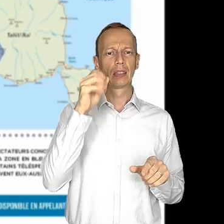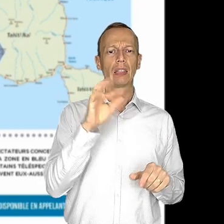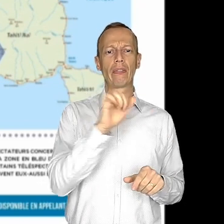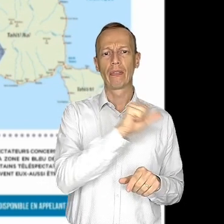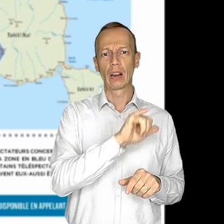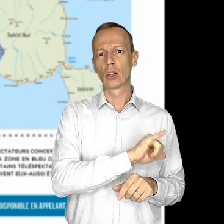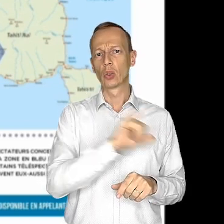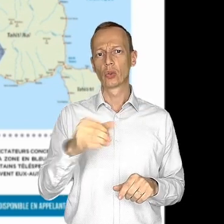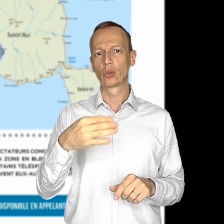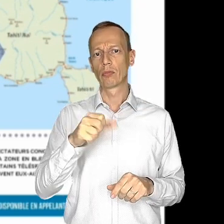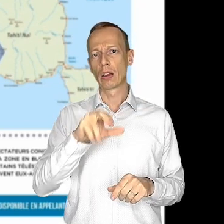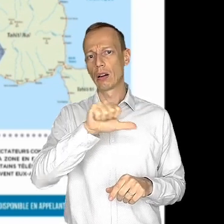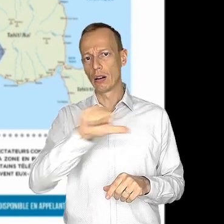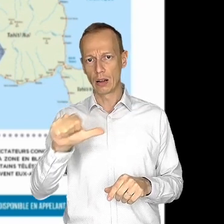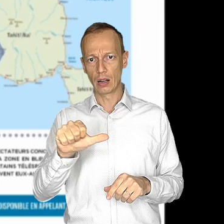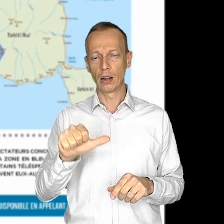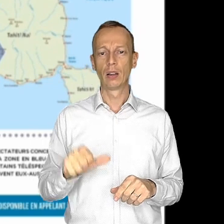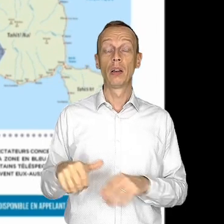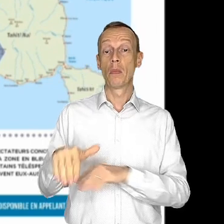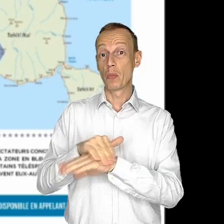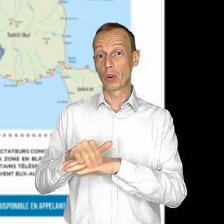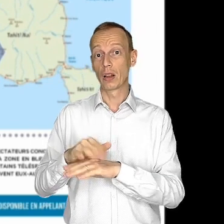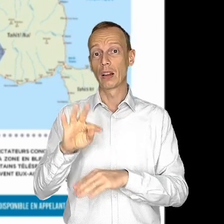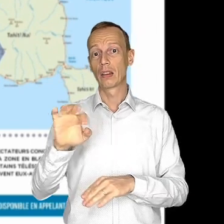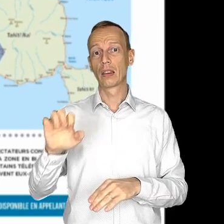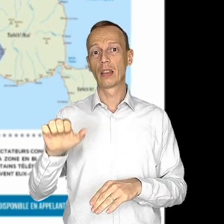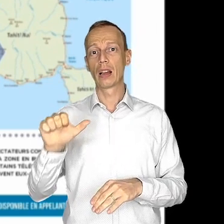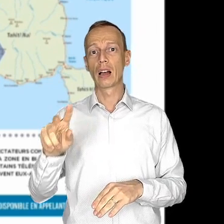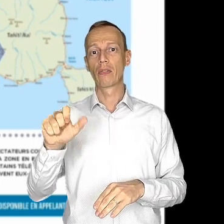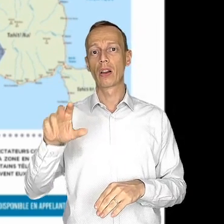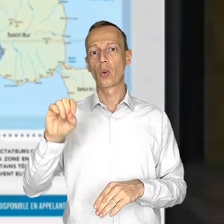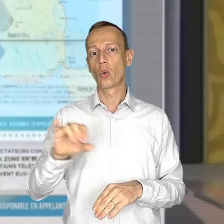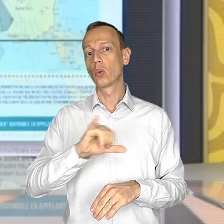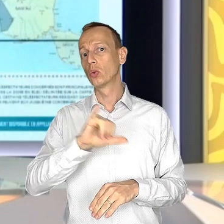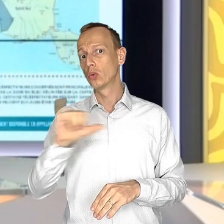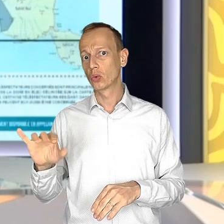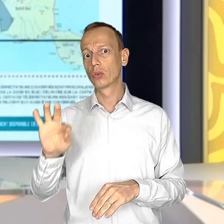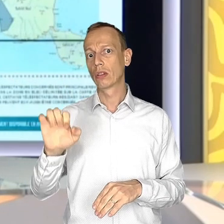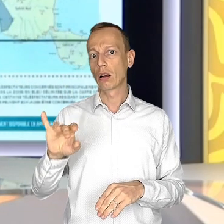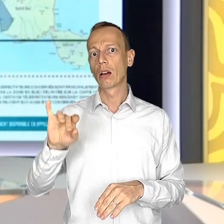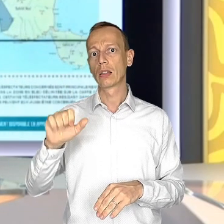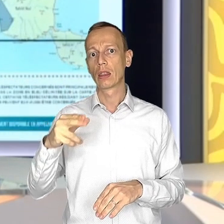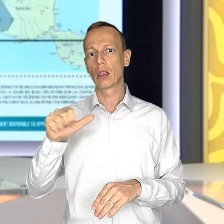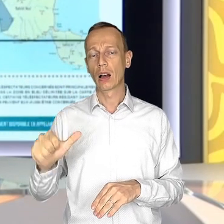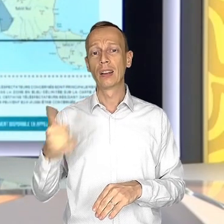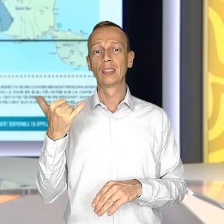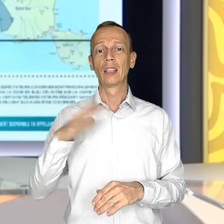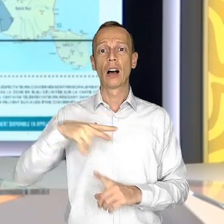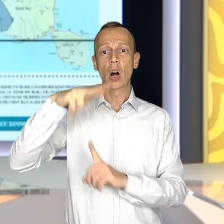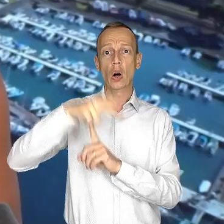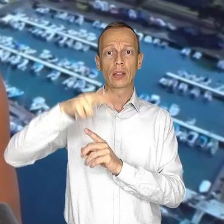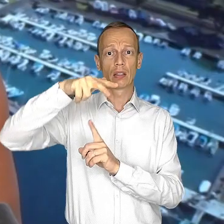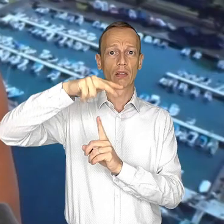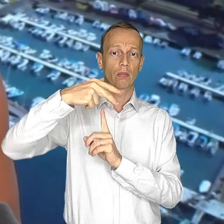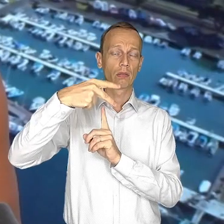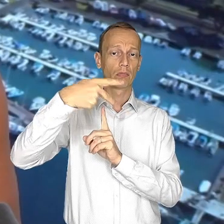Faa à la pointe de Mara. Et pour Moorea, la zone allant de Te Avaro à Pihaena. Si vous recevez la télévision avec une antenne râteau, il